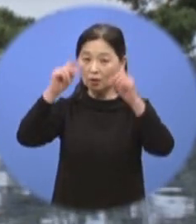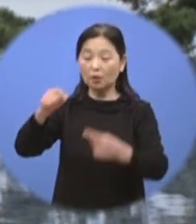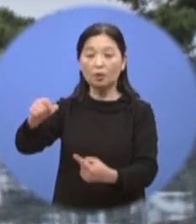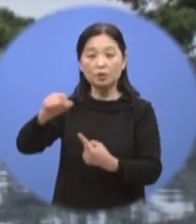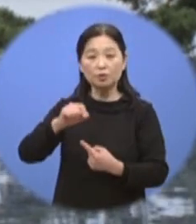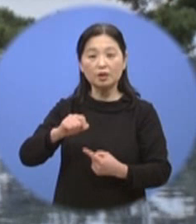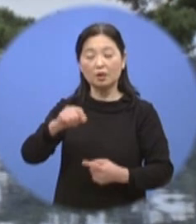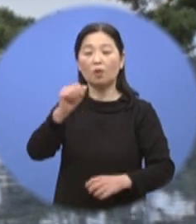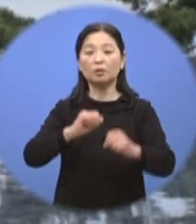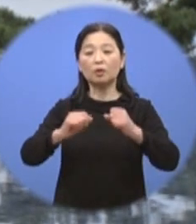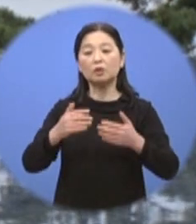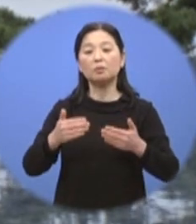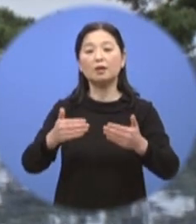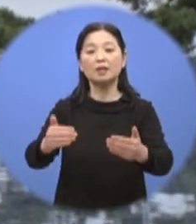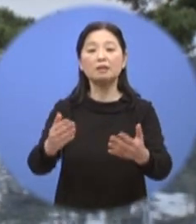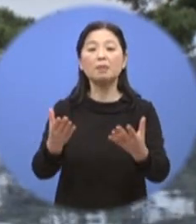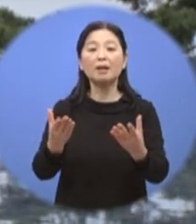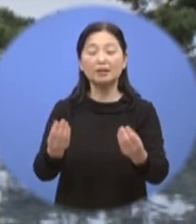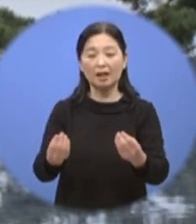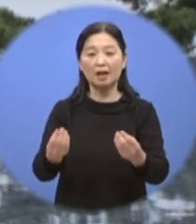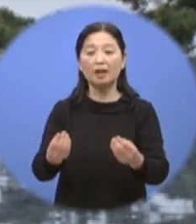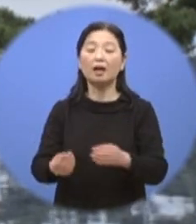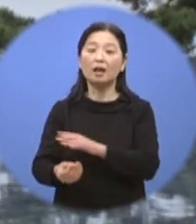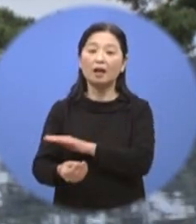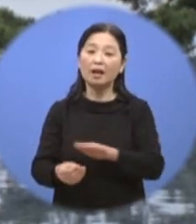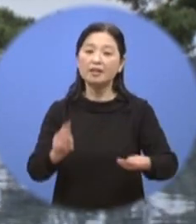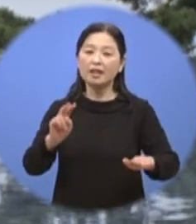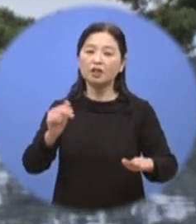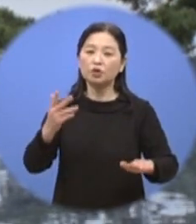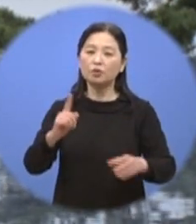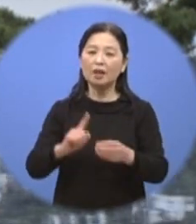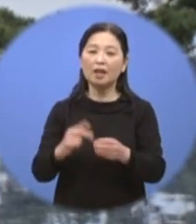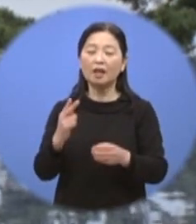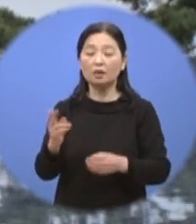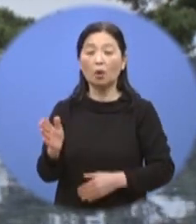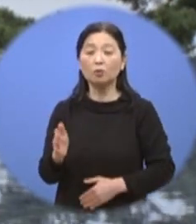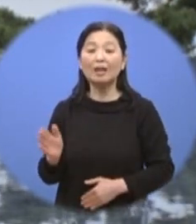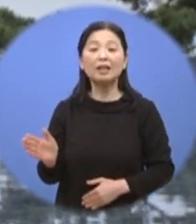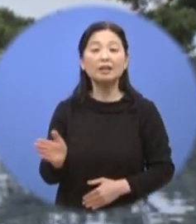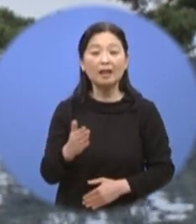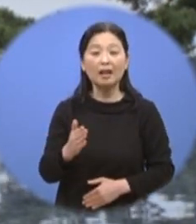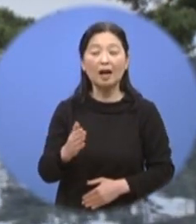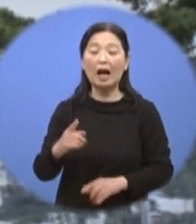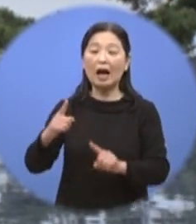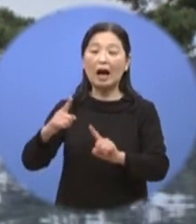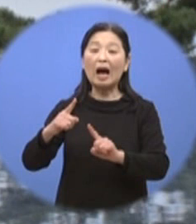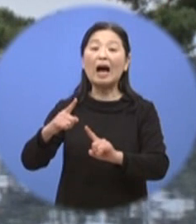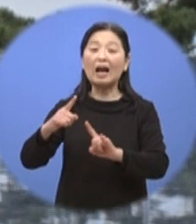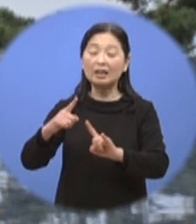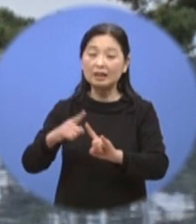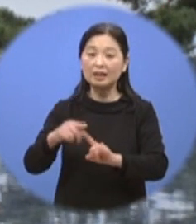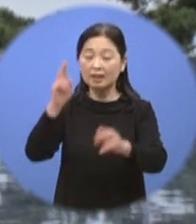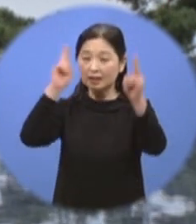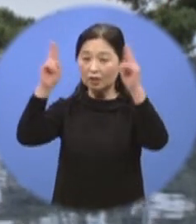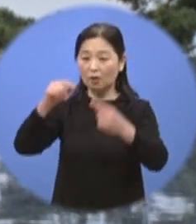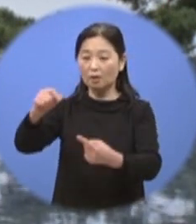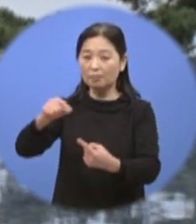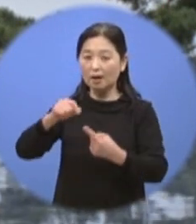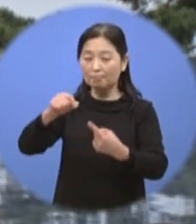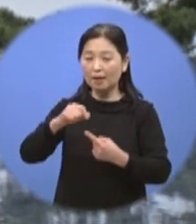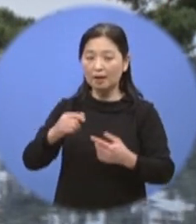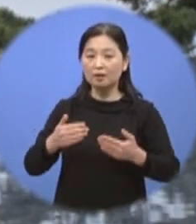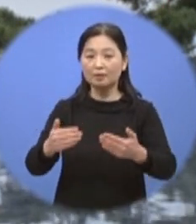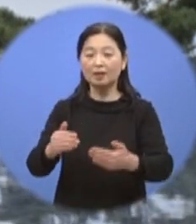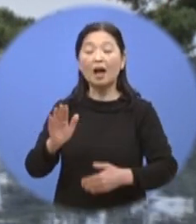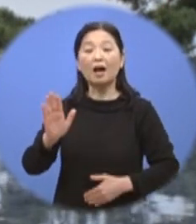。そういった中でですね、平成27年度ぐらいから徐々に IT 企業さんの進出があったんですけれども、もっともっとそれを力強く加